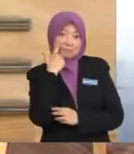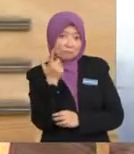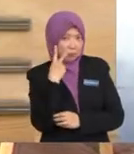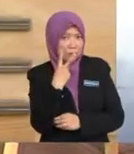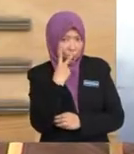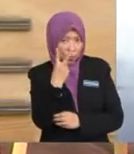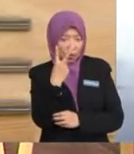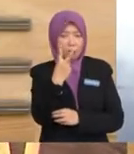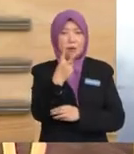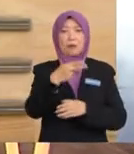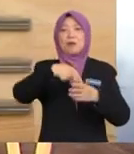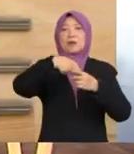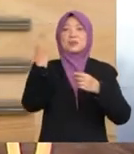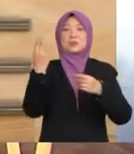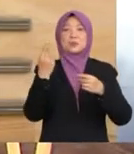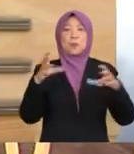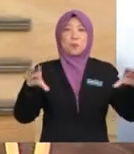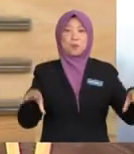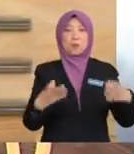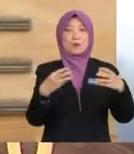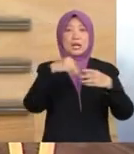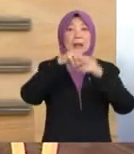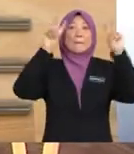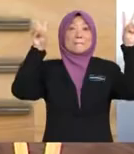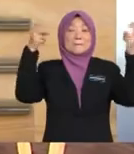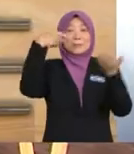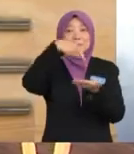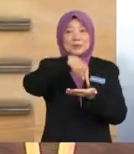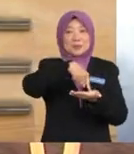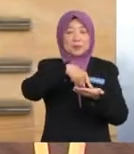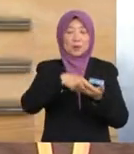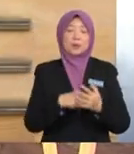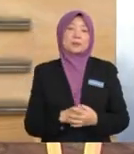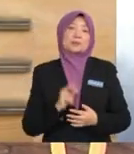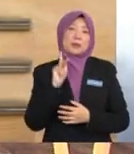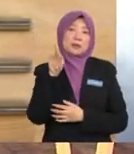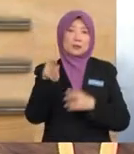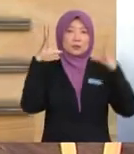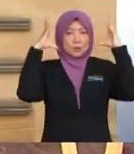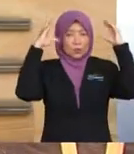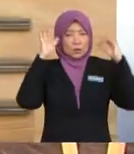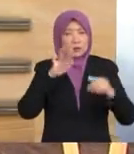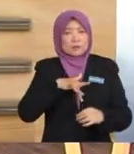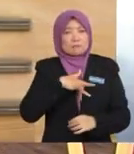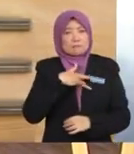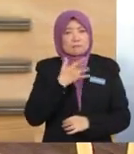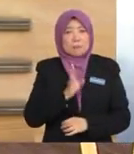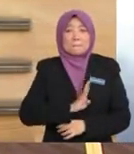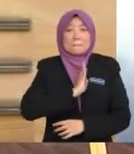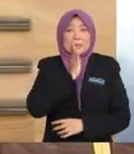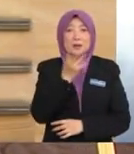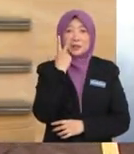telah pun dilakukan dalam segmen ini. Pastinya cikgu, secara jujur saya rasa bangga pula bila lihat kek